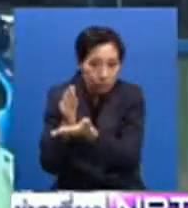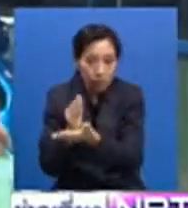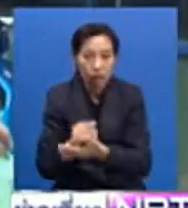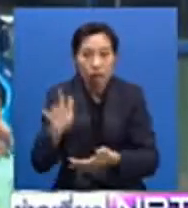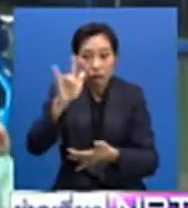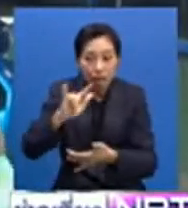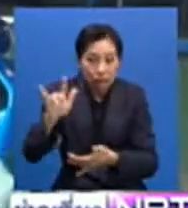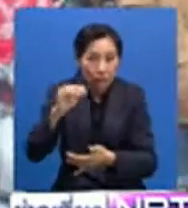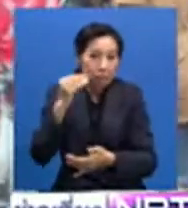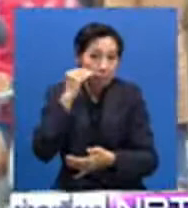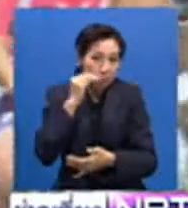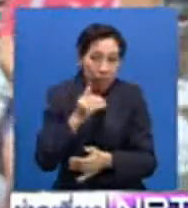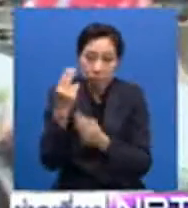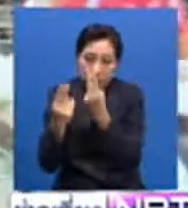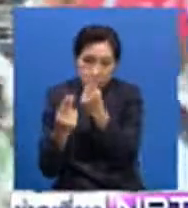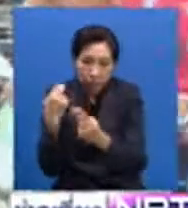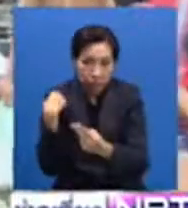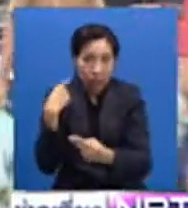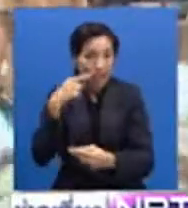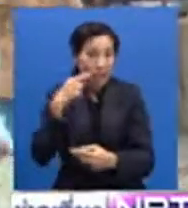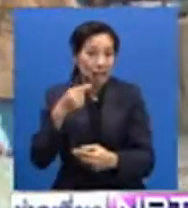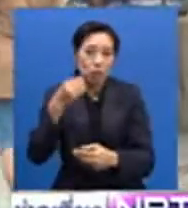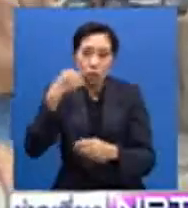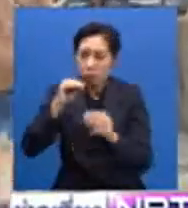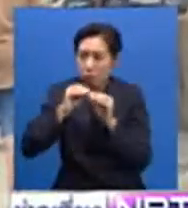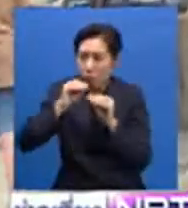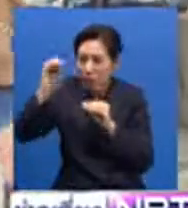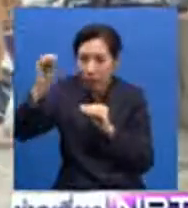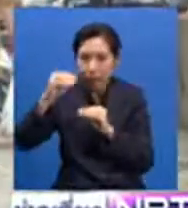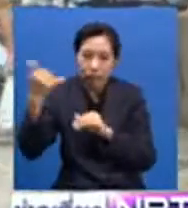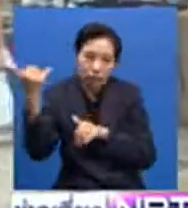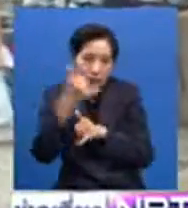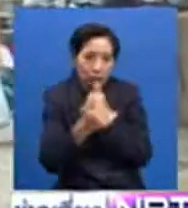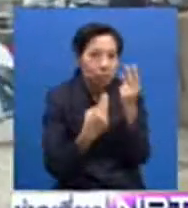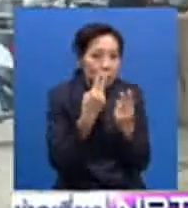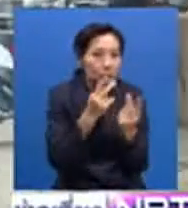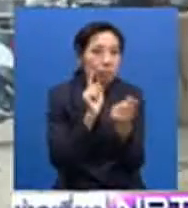ผู้ที่ทำงานอยู่ต่างพื้นที่จะเดินทางกลับบ้านเพื่อพบปะญาติเป็นประจำทุกปี